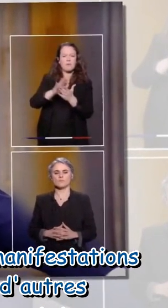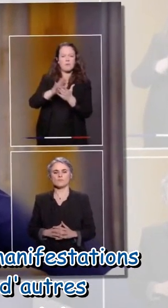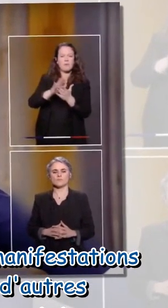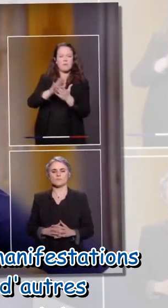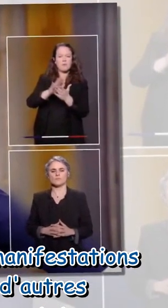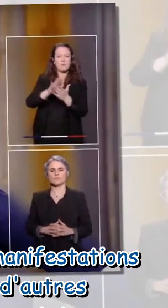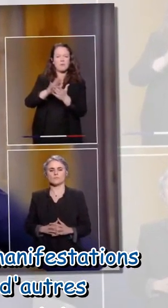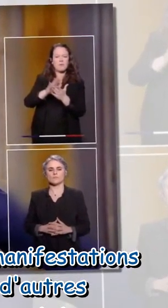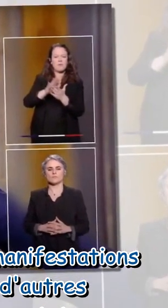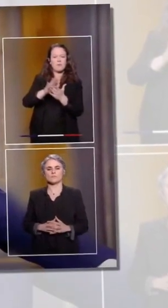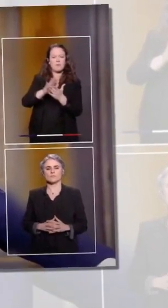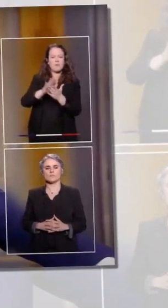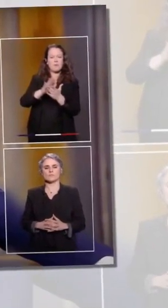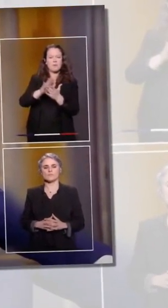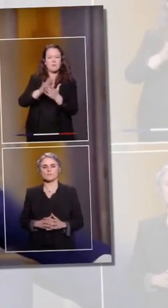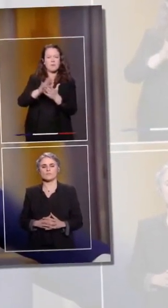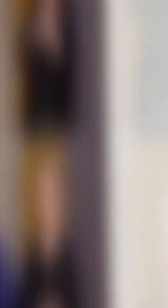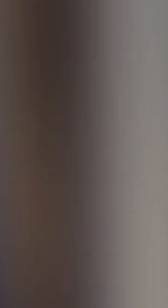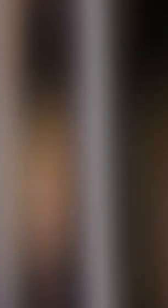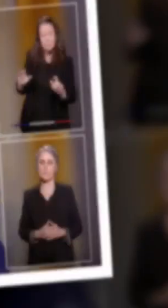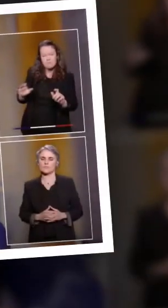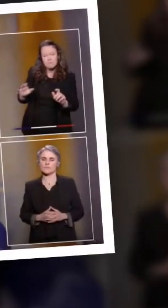des téléspectateurs.